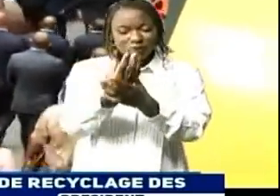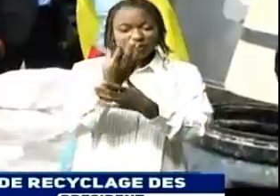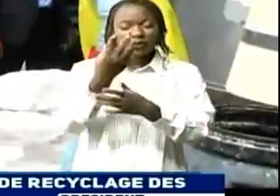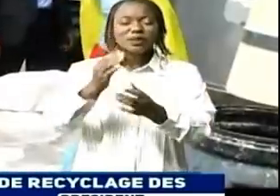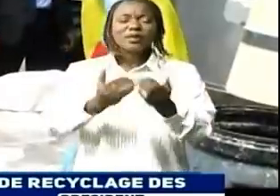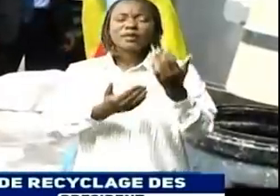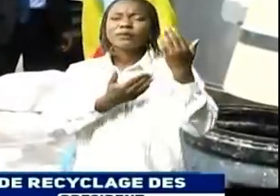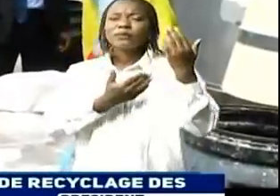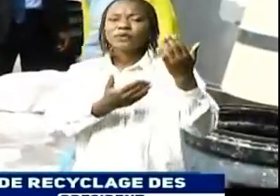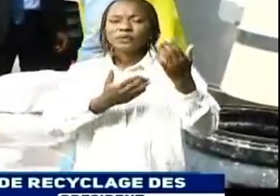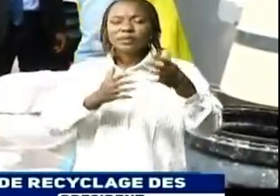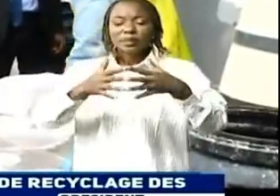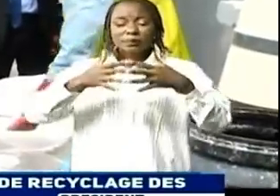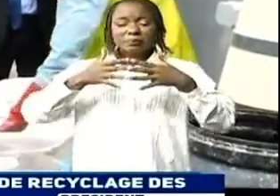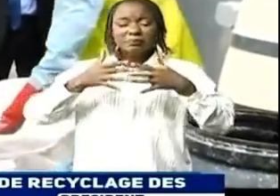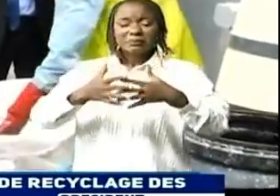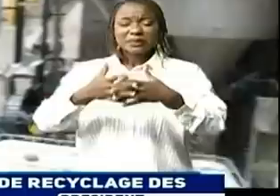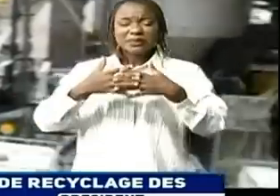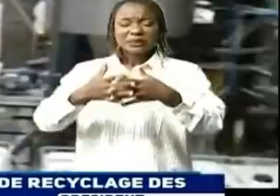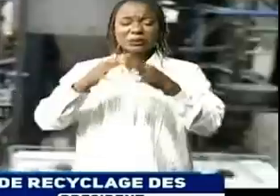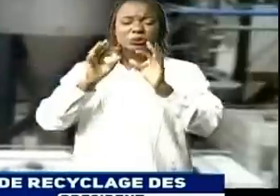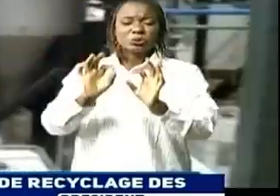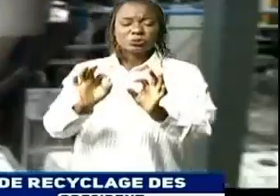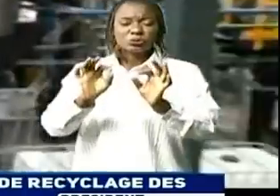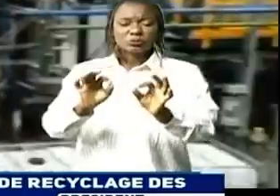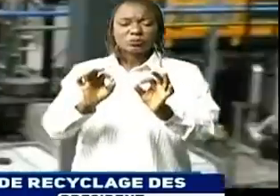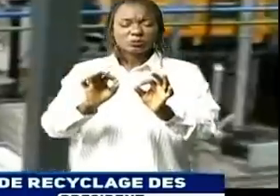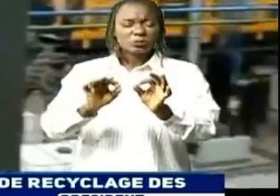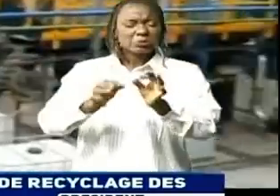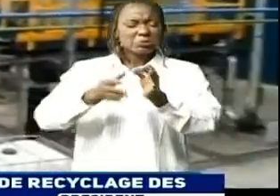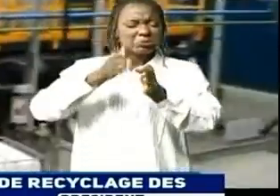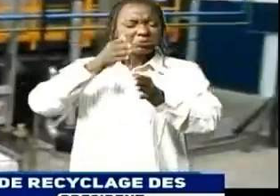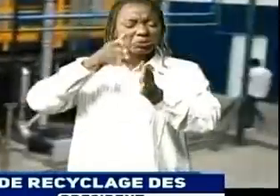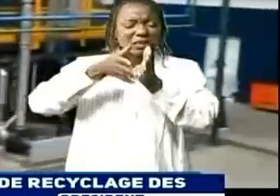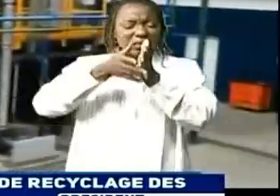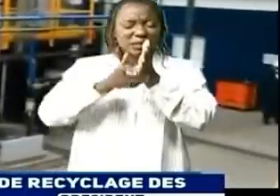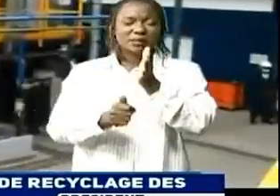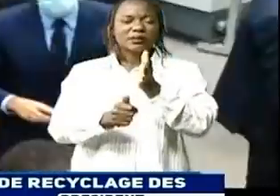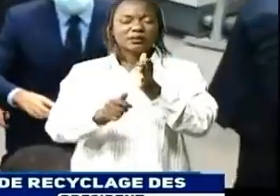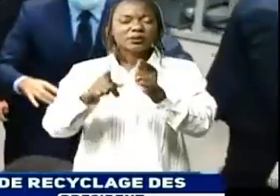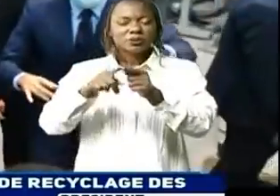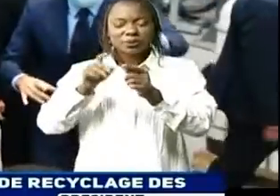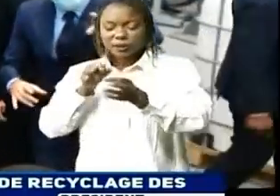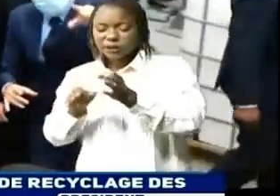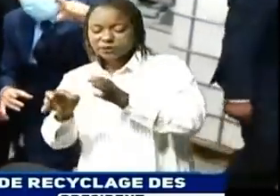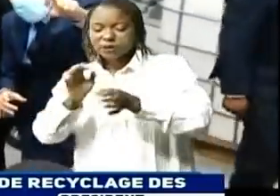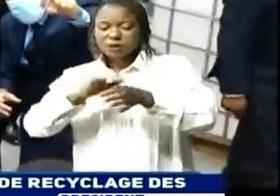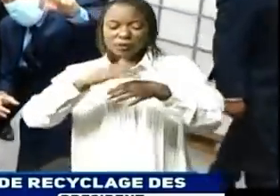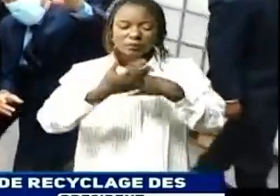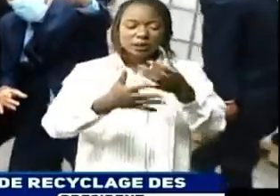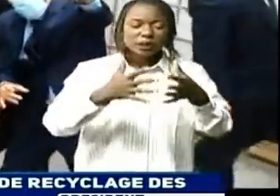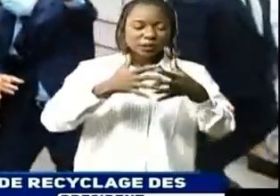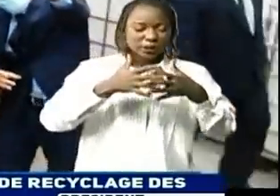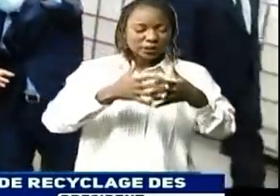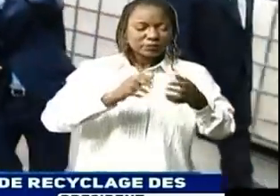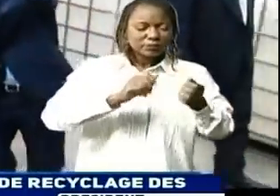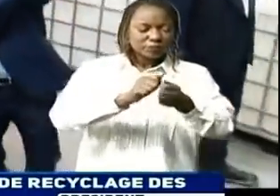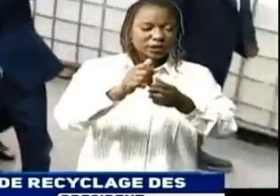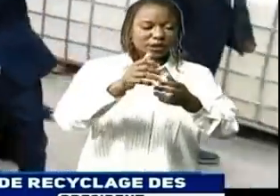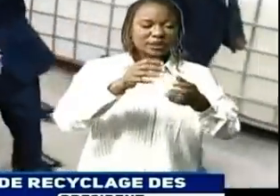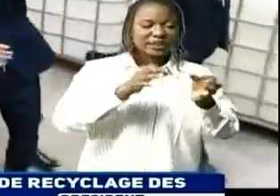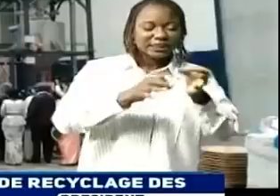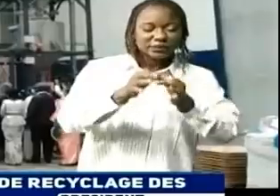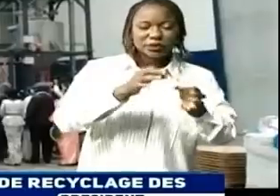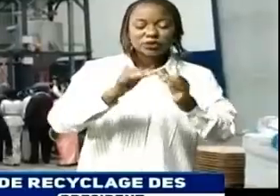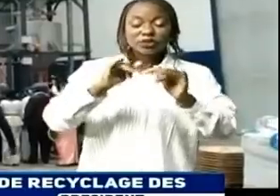disposant des machines innovantes de la dernière génération, sous les explications du directeur général de Okeplast.